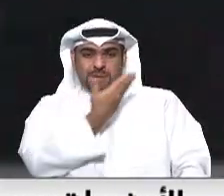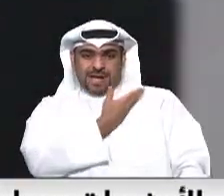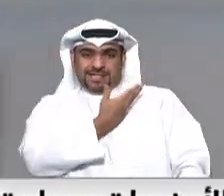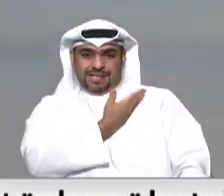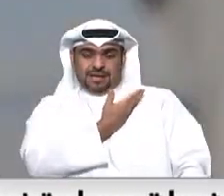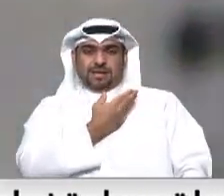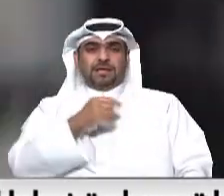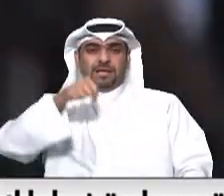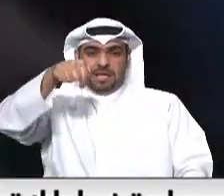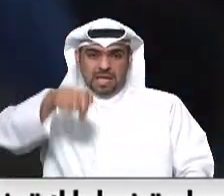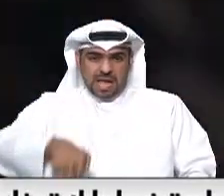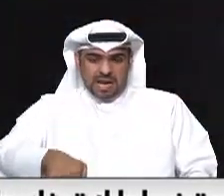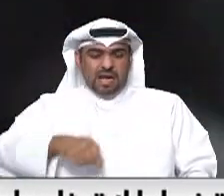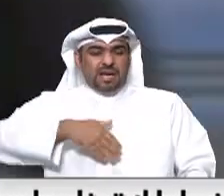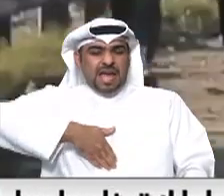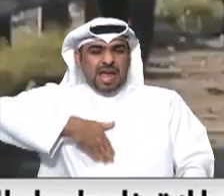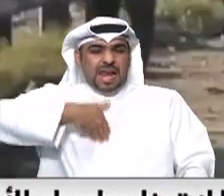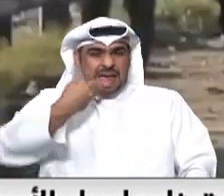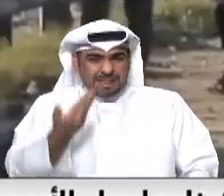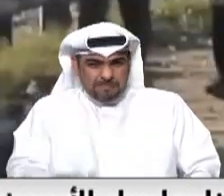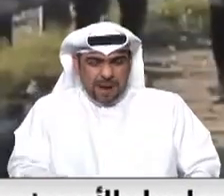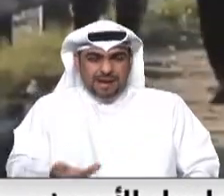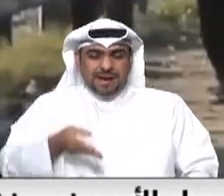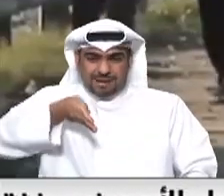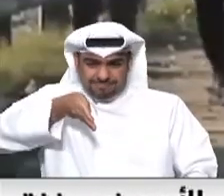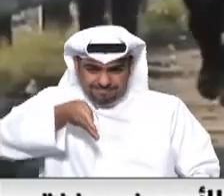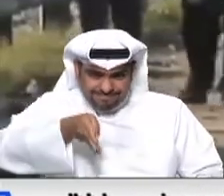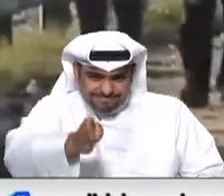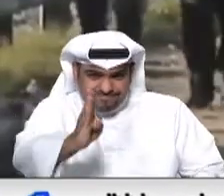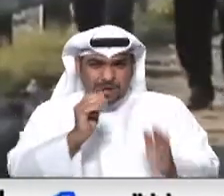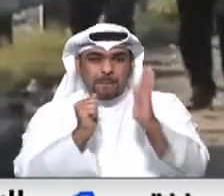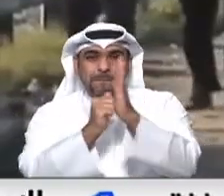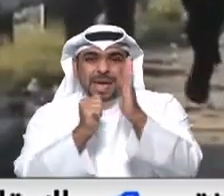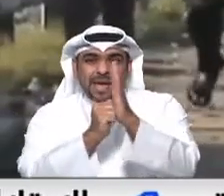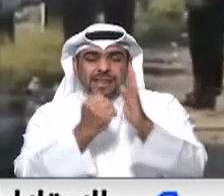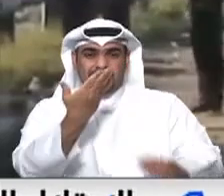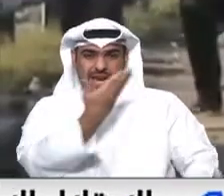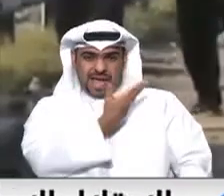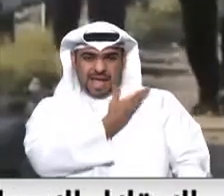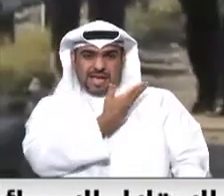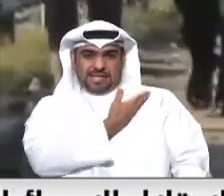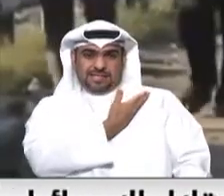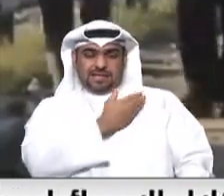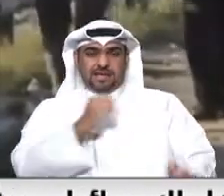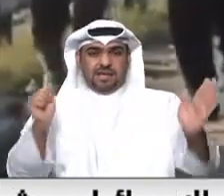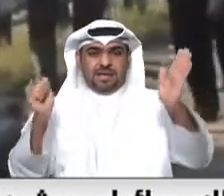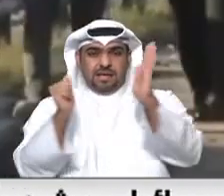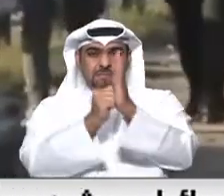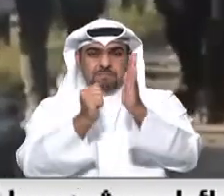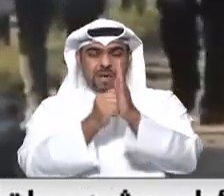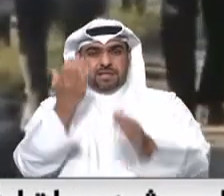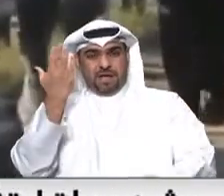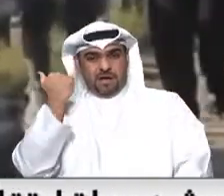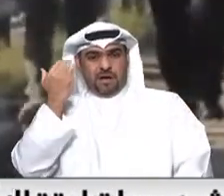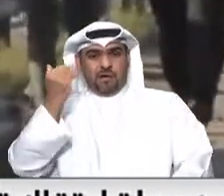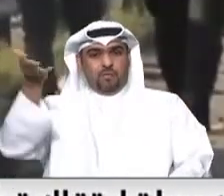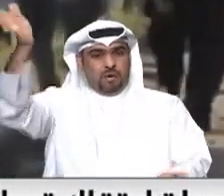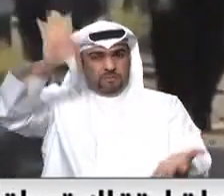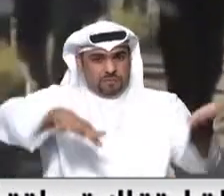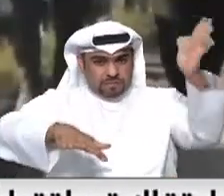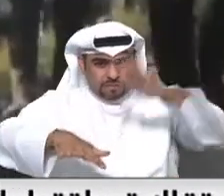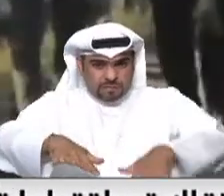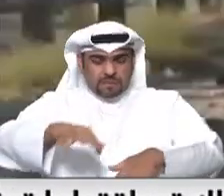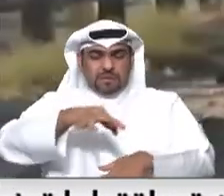الهدنه املا بالنسبه لهم لاجل العوده لمساكنهم التي هجروا منها عنوه